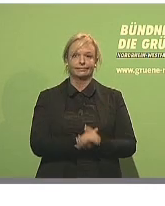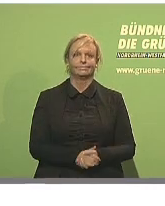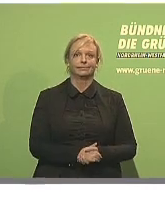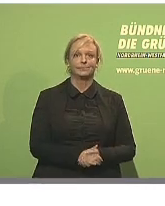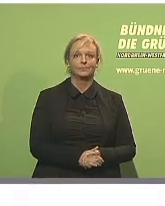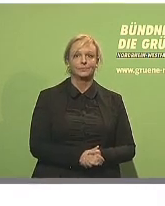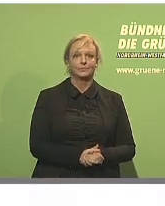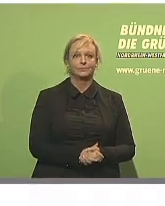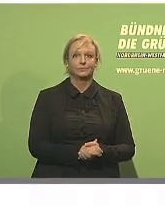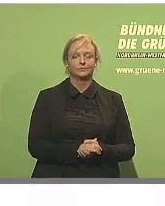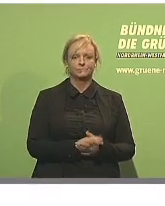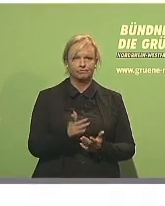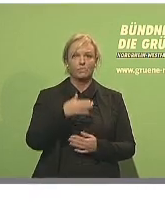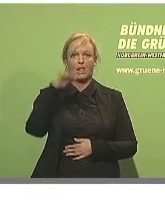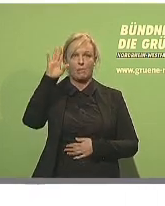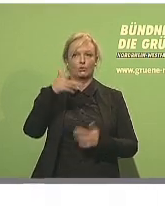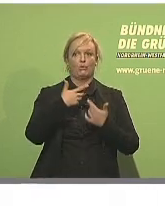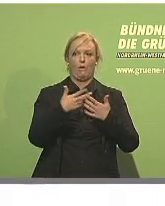die Abstimmung ist eröffnet.